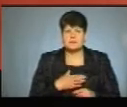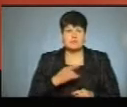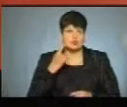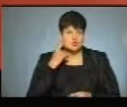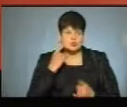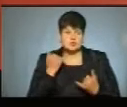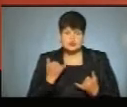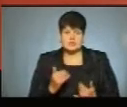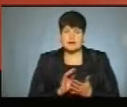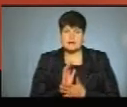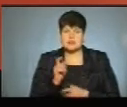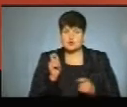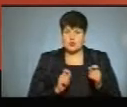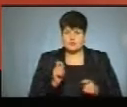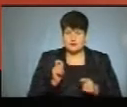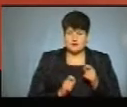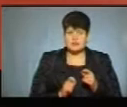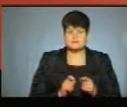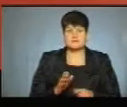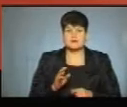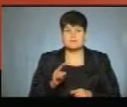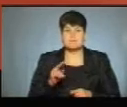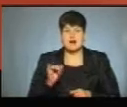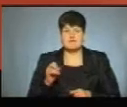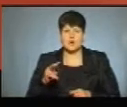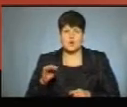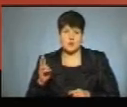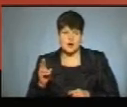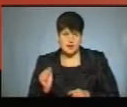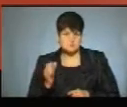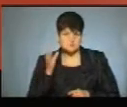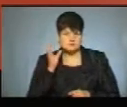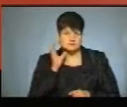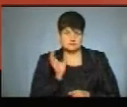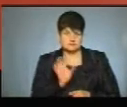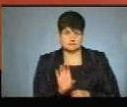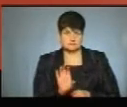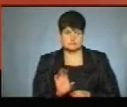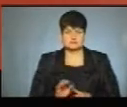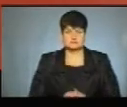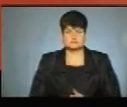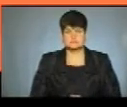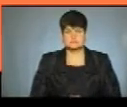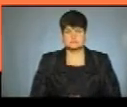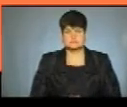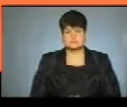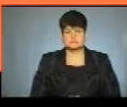на прес-конференції думку Ілларіона Павлюка, письменника та журналіста. Я пропоную зараз її також послухати нашим глядачам.